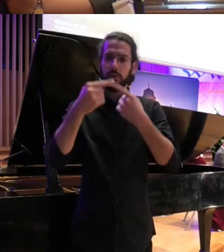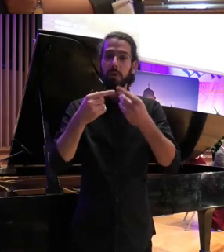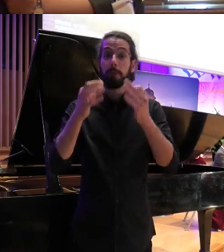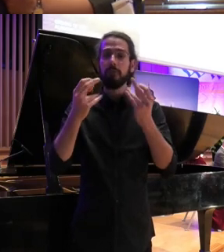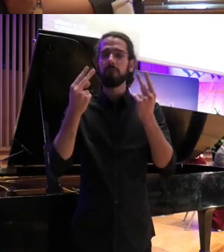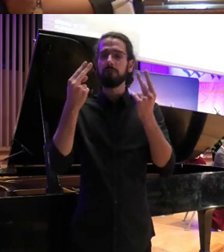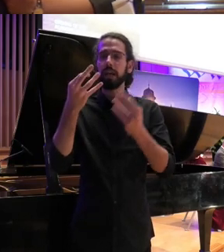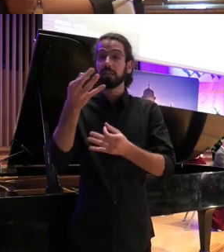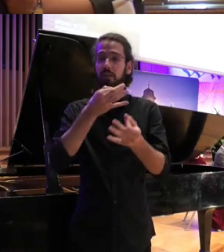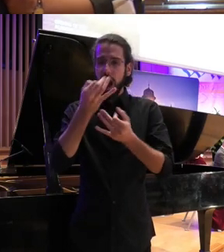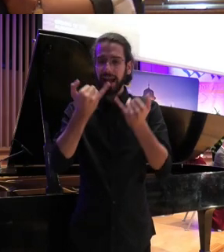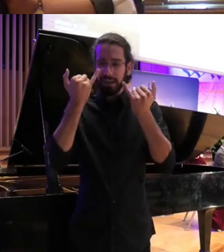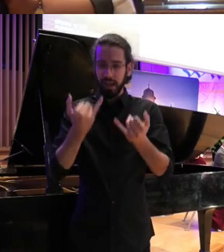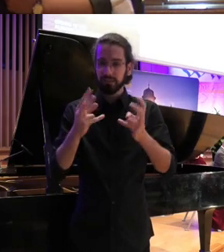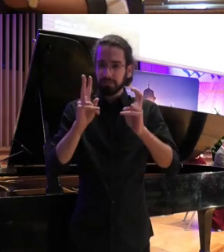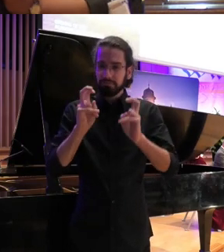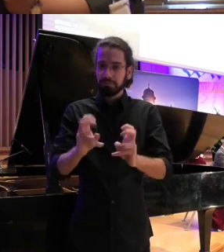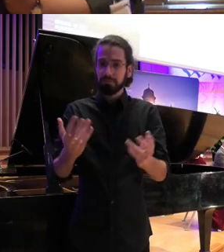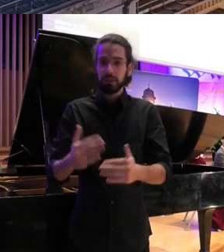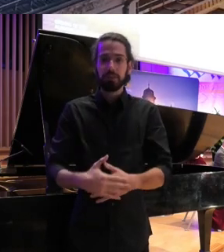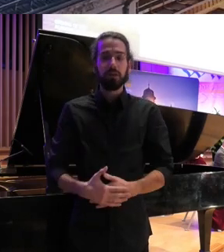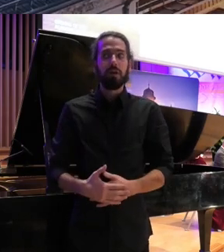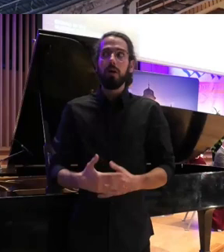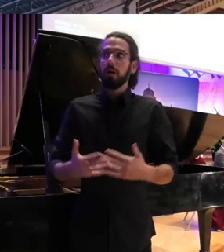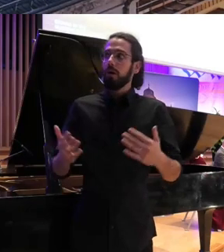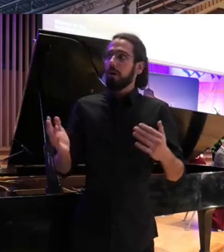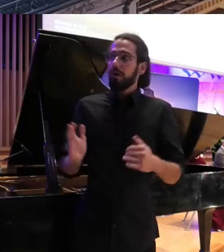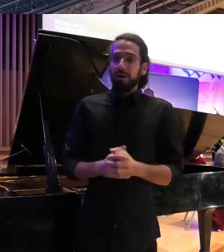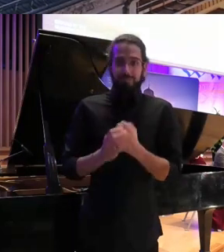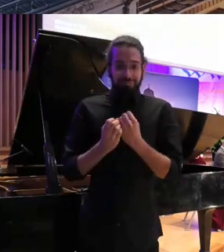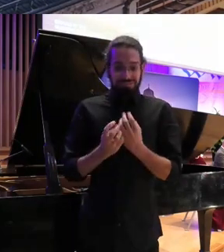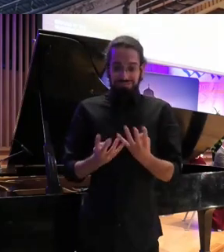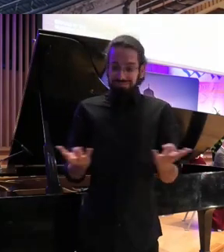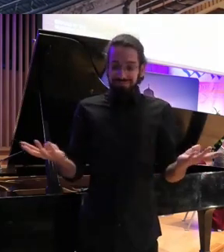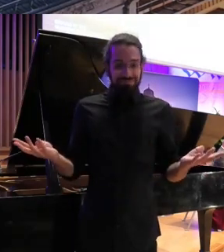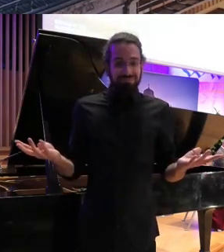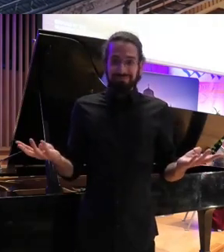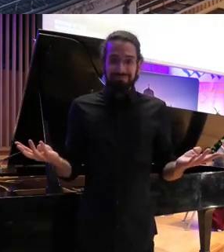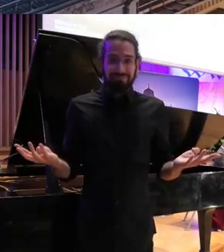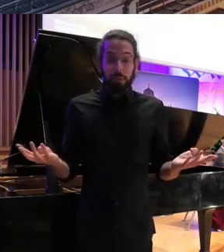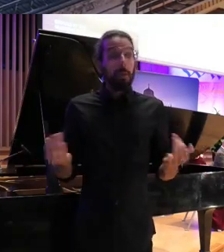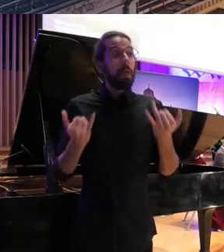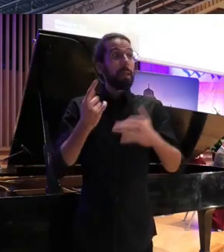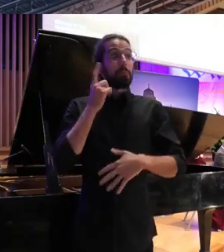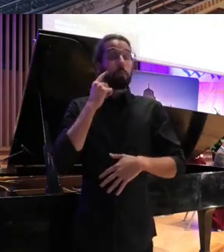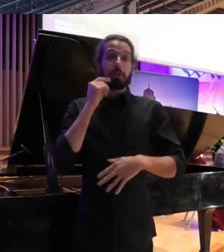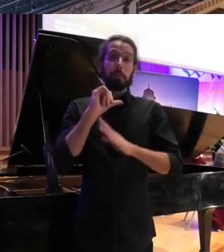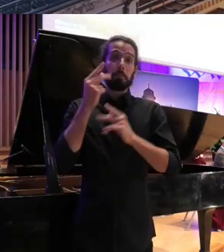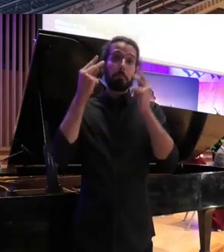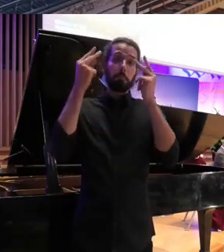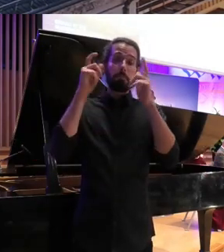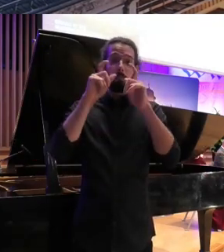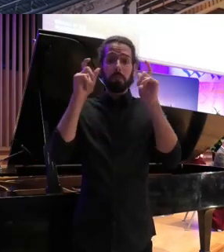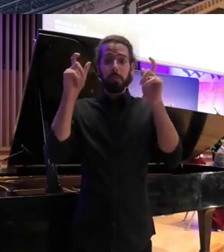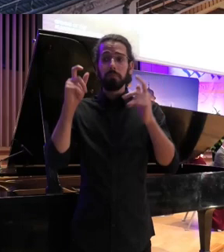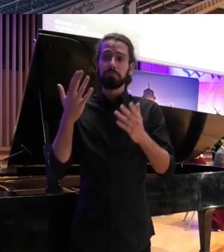Fragen für die Zukunft der Mathematik? Ach, da gibt es viel. So ein bisschen prominent, wenn man da guckt, sind so irgendwie um das